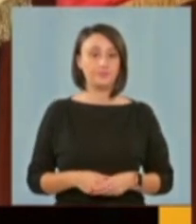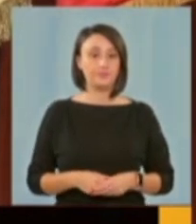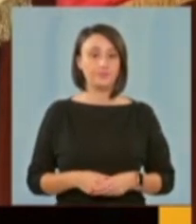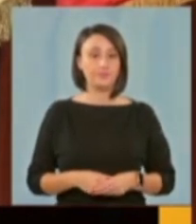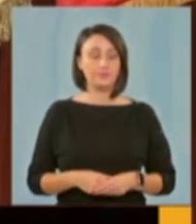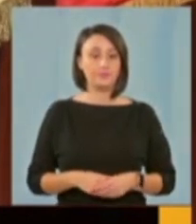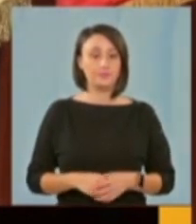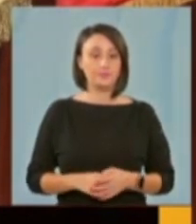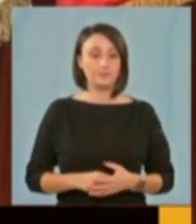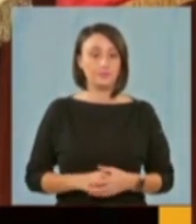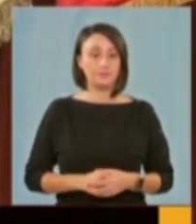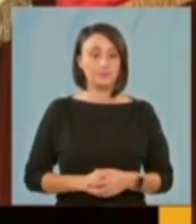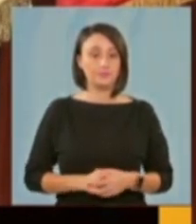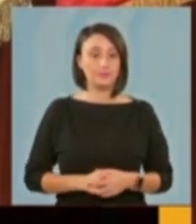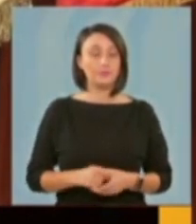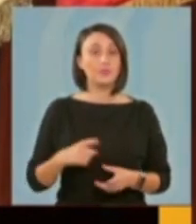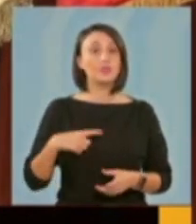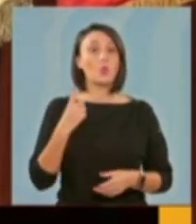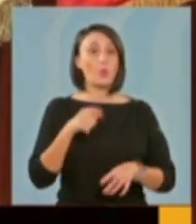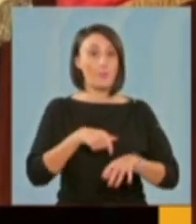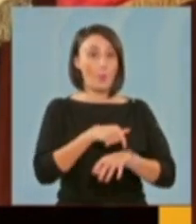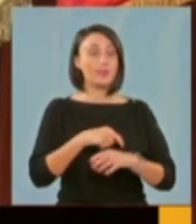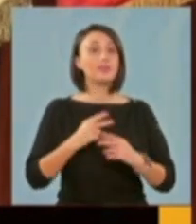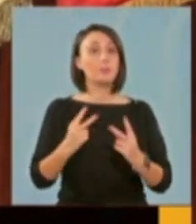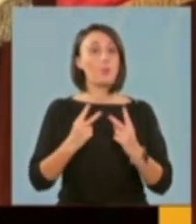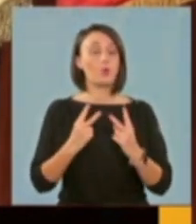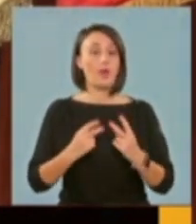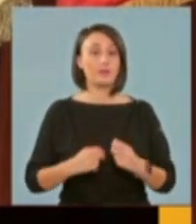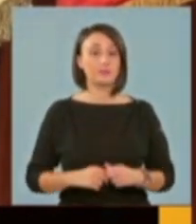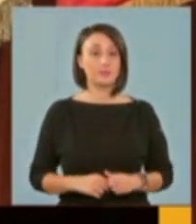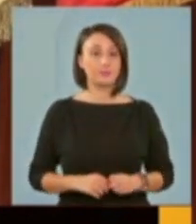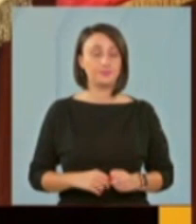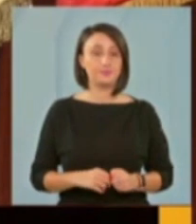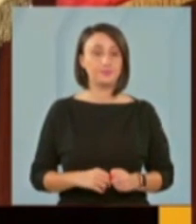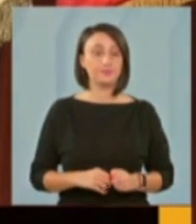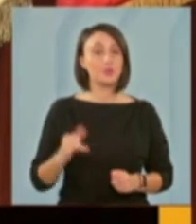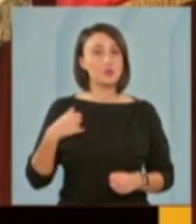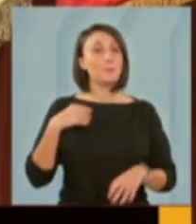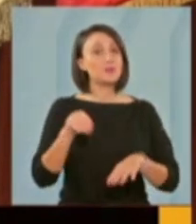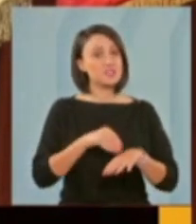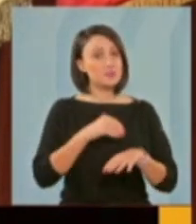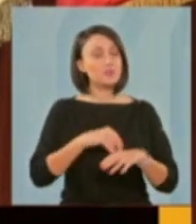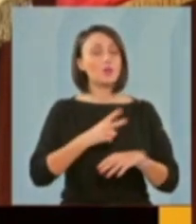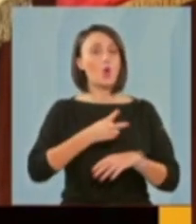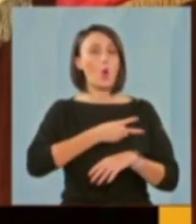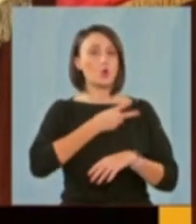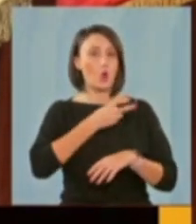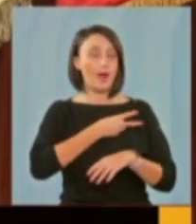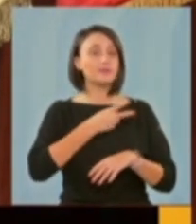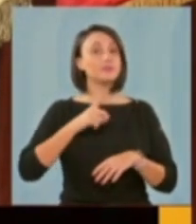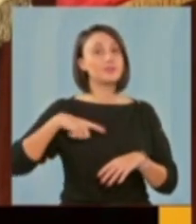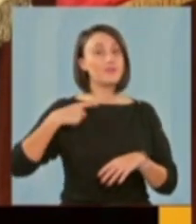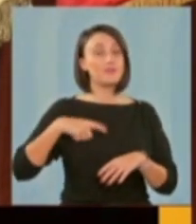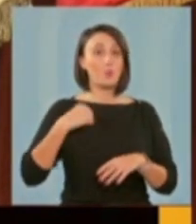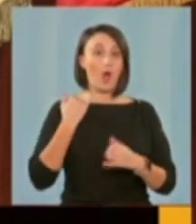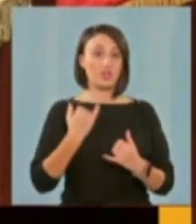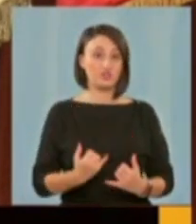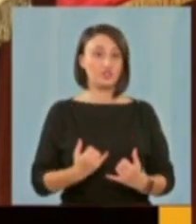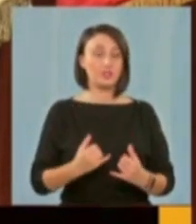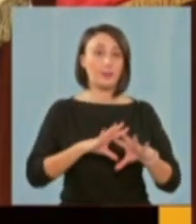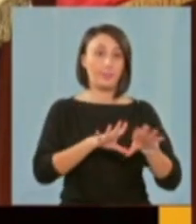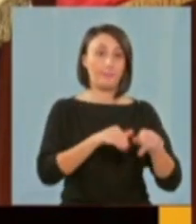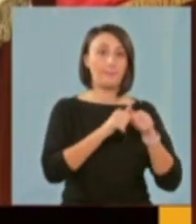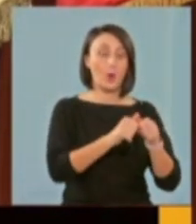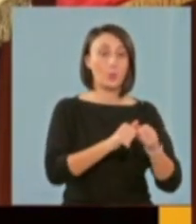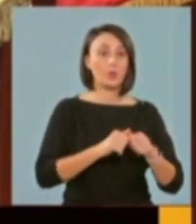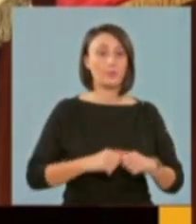este un moment important și mă simt deosebit de onorat să fiu aici